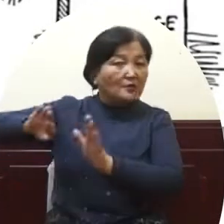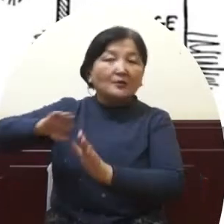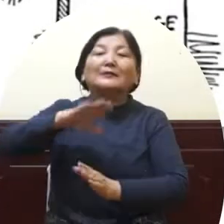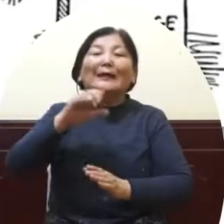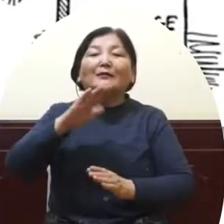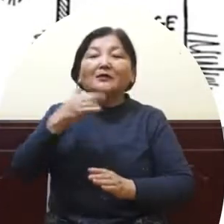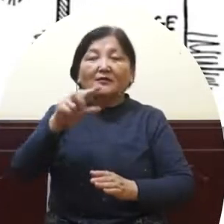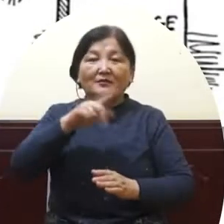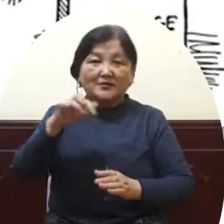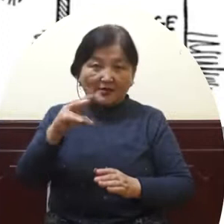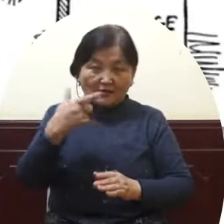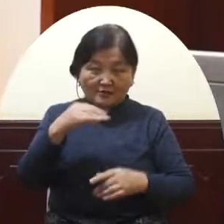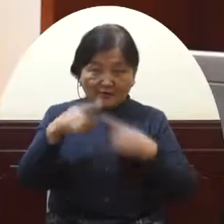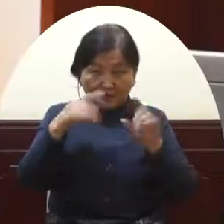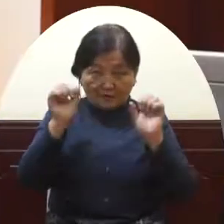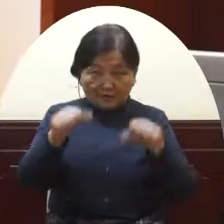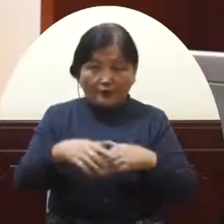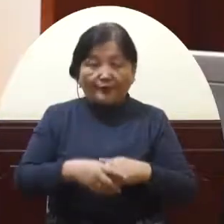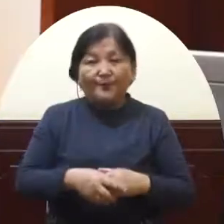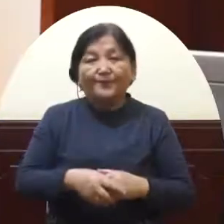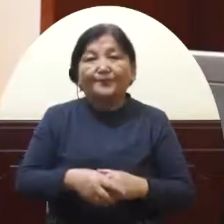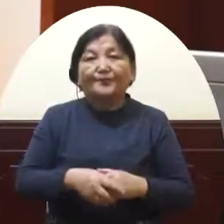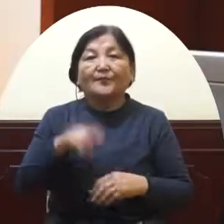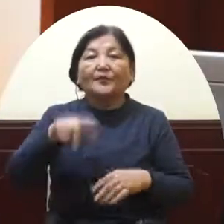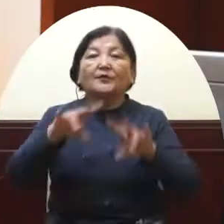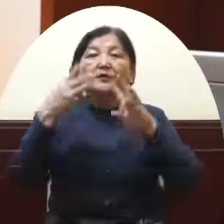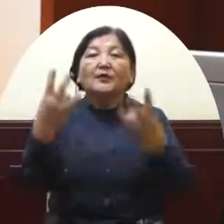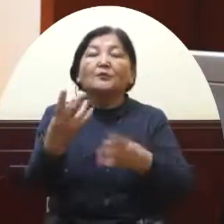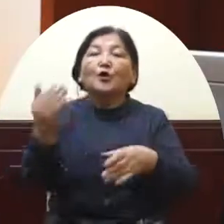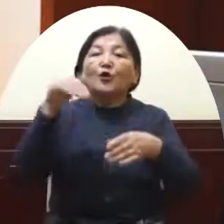өнөөдрийн нийгмийн гэрээний онол, бусад оролцооны